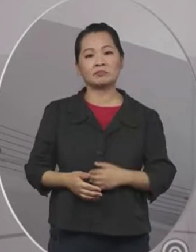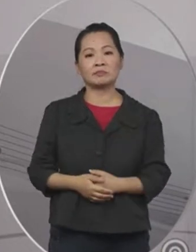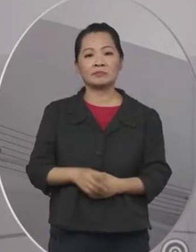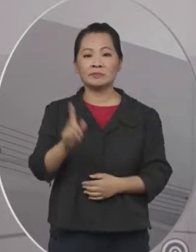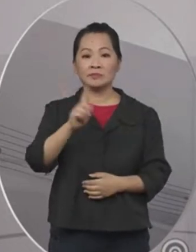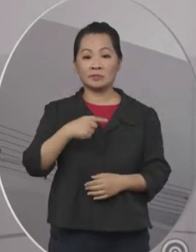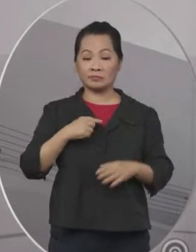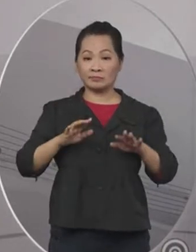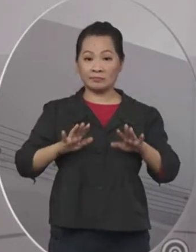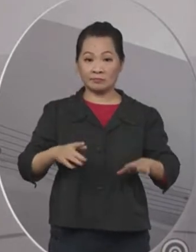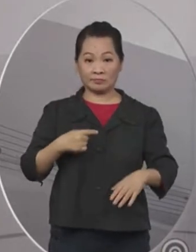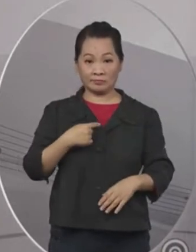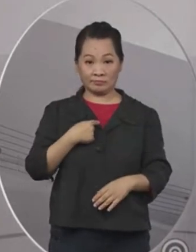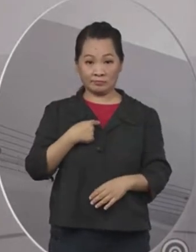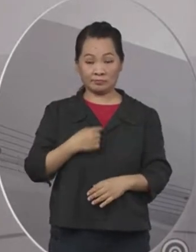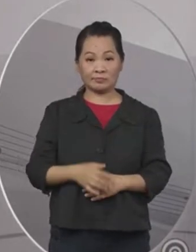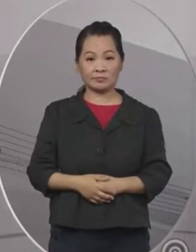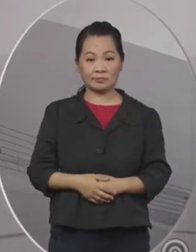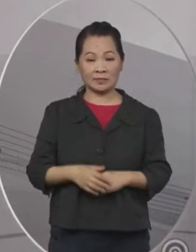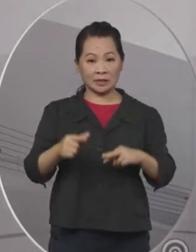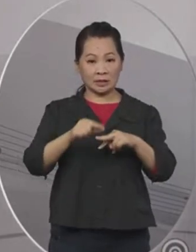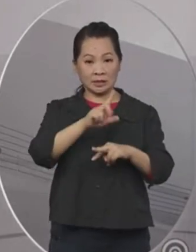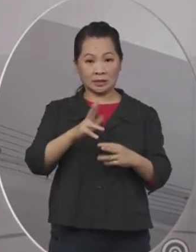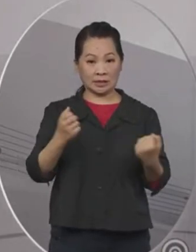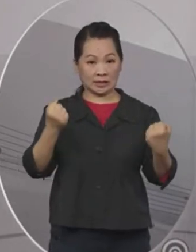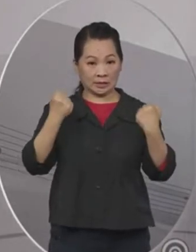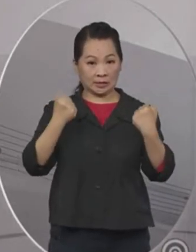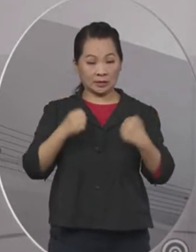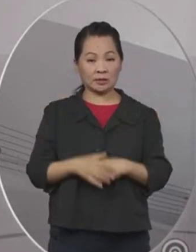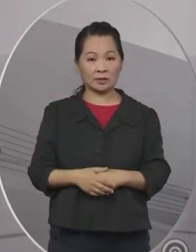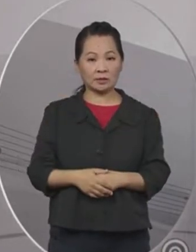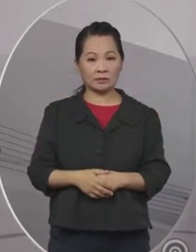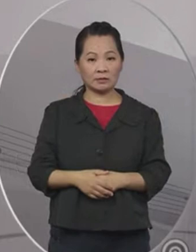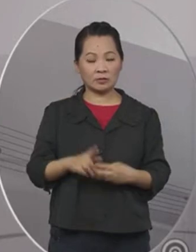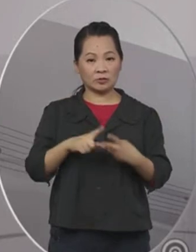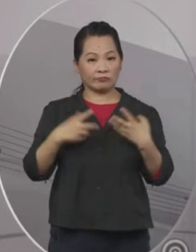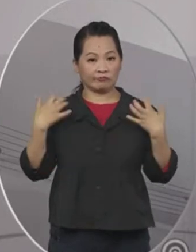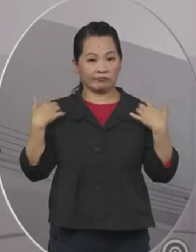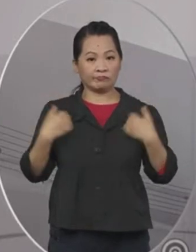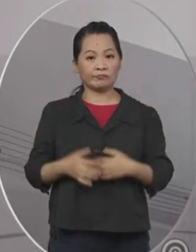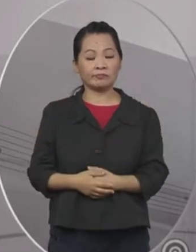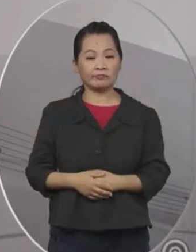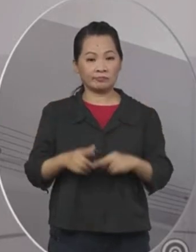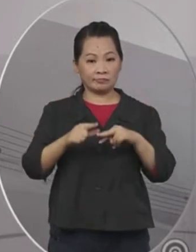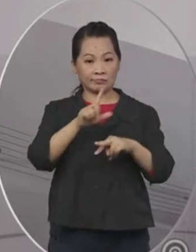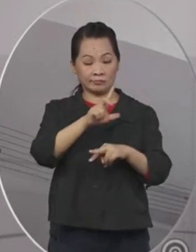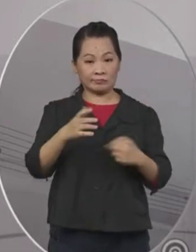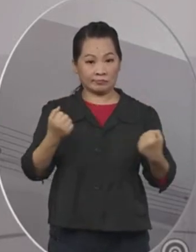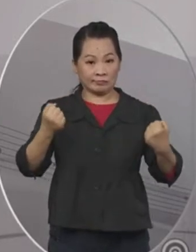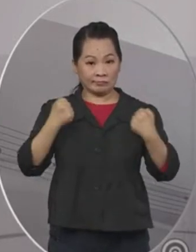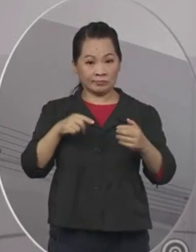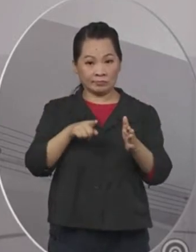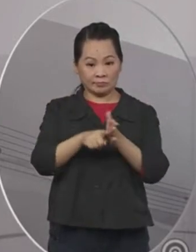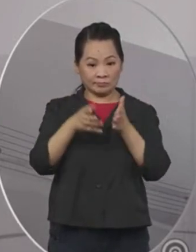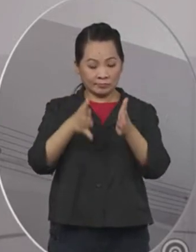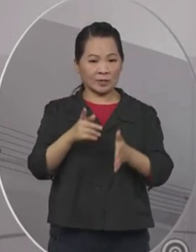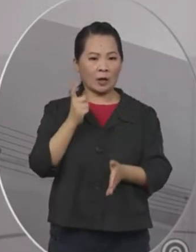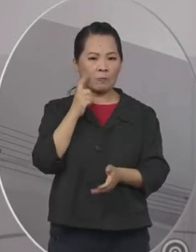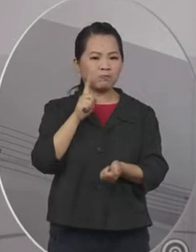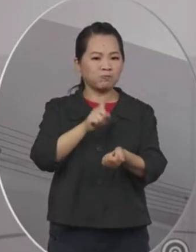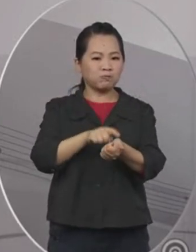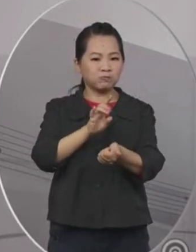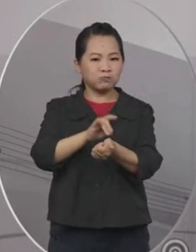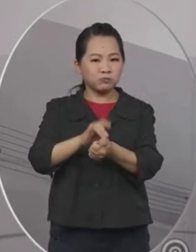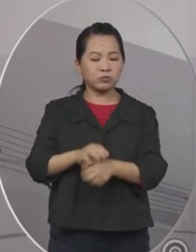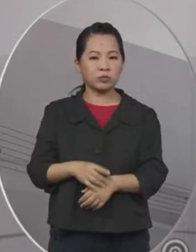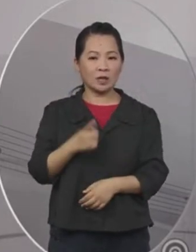为现在玉阳我是金色力量的金虫，金色力量专打假掰，蓝